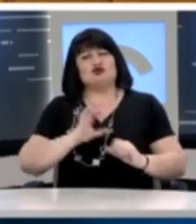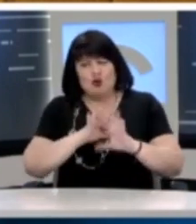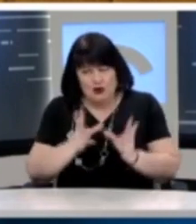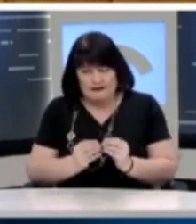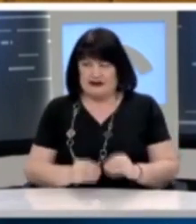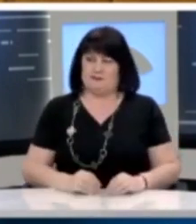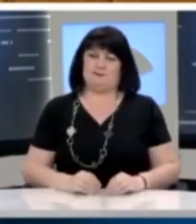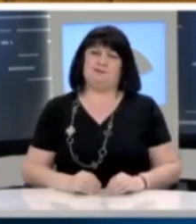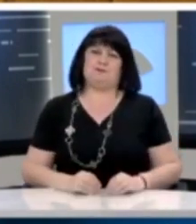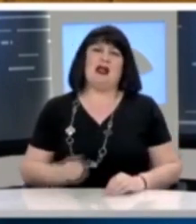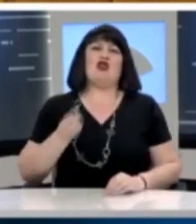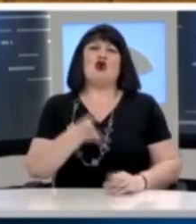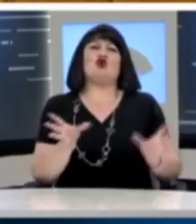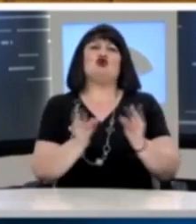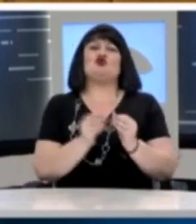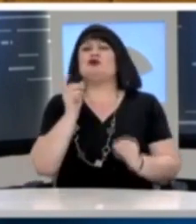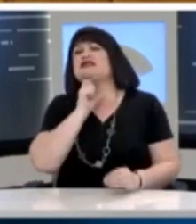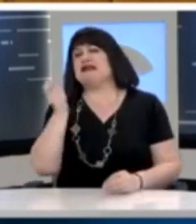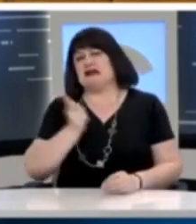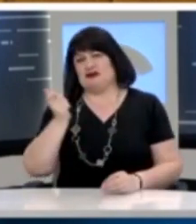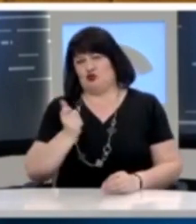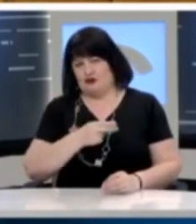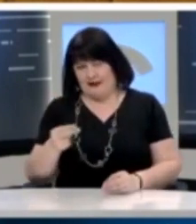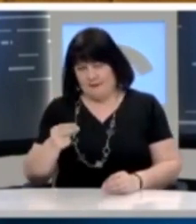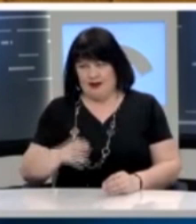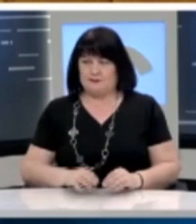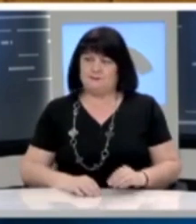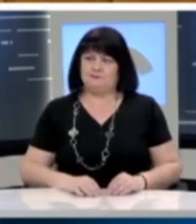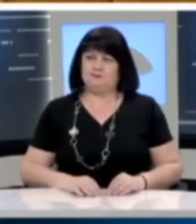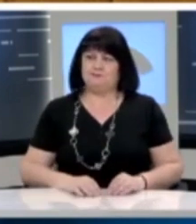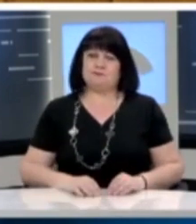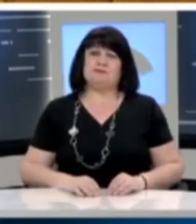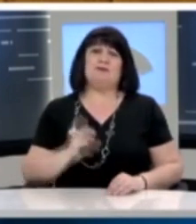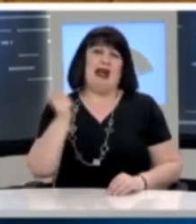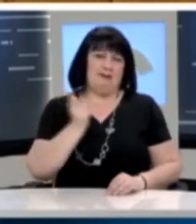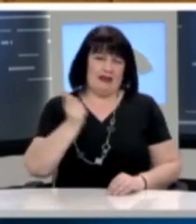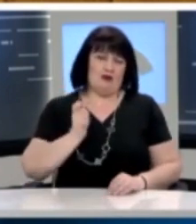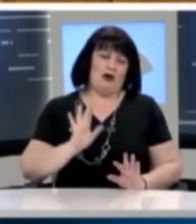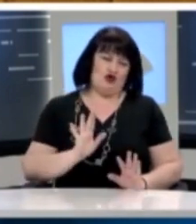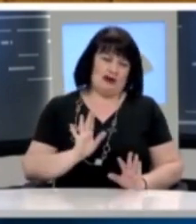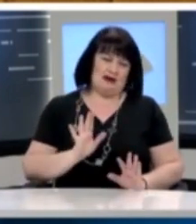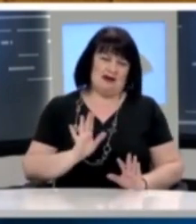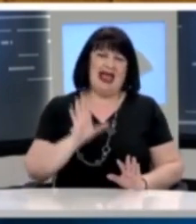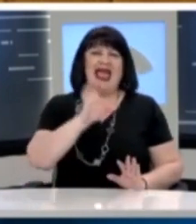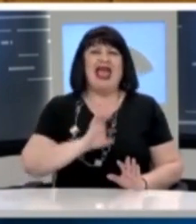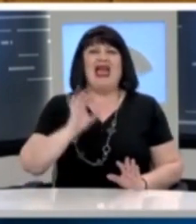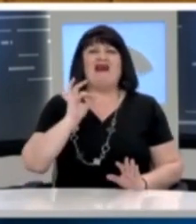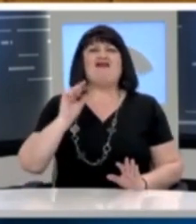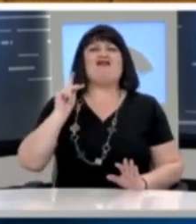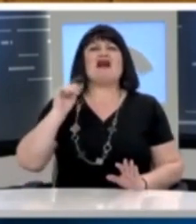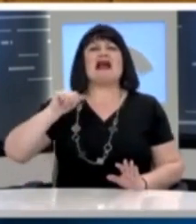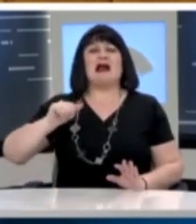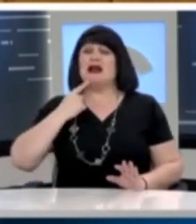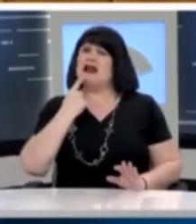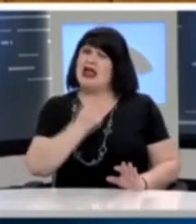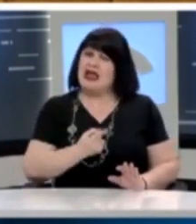της 13ης σύνταξης. Βέβαια δεν το ονομάζεται επίδομα, όπως το λέει ο ΕΦΚΑ.